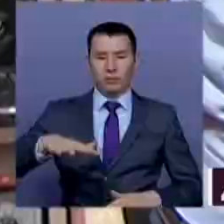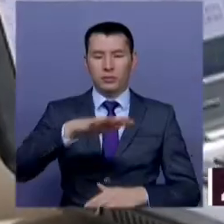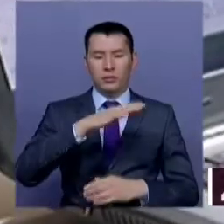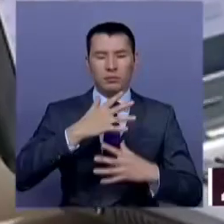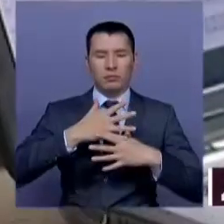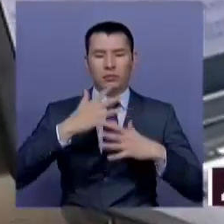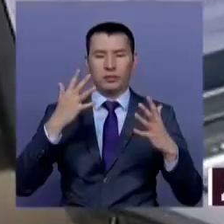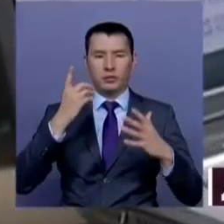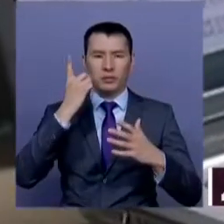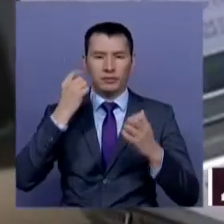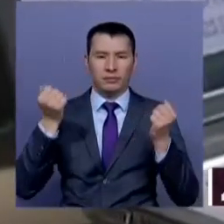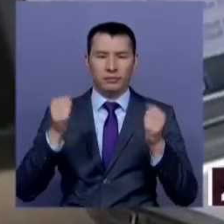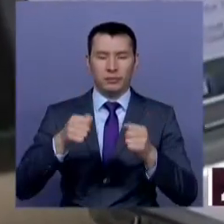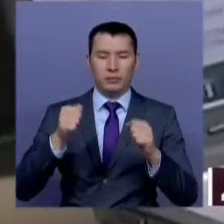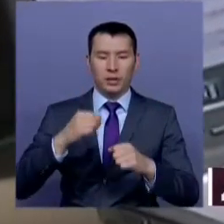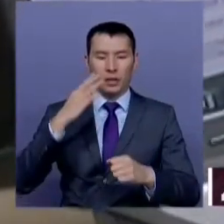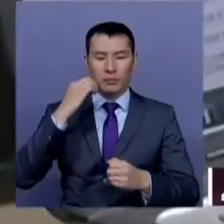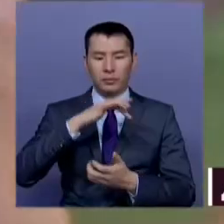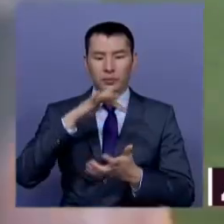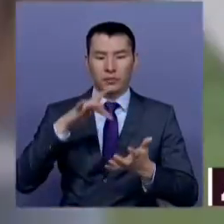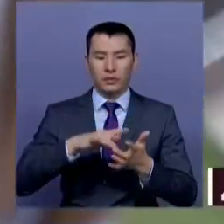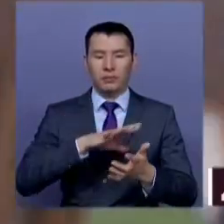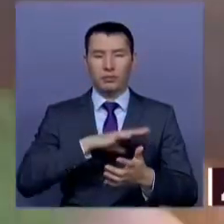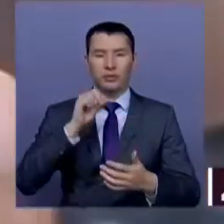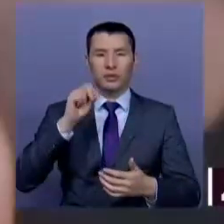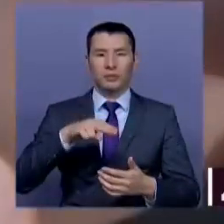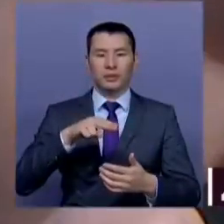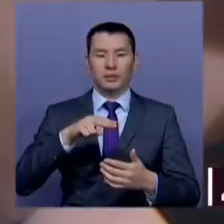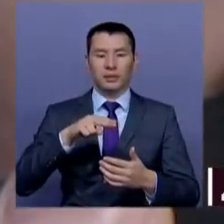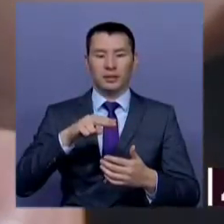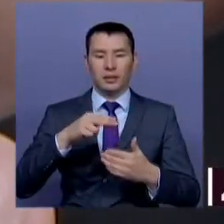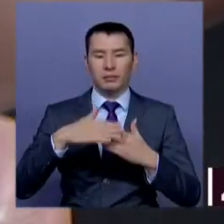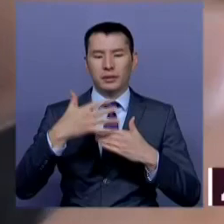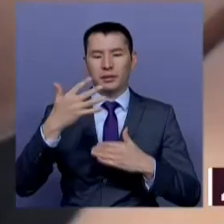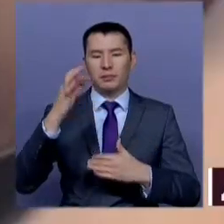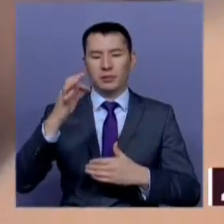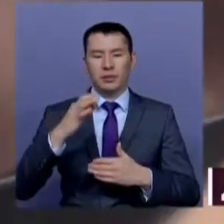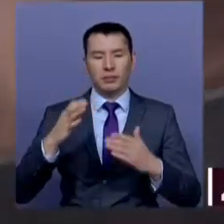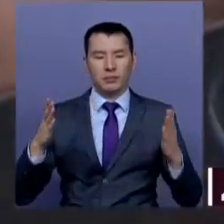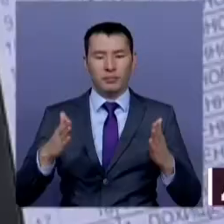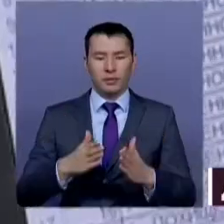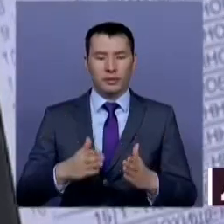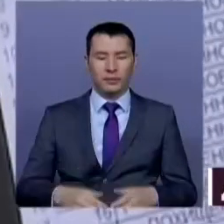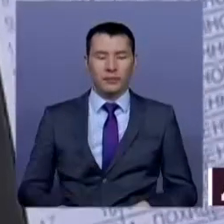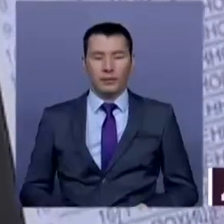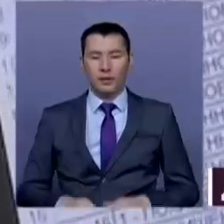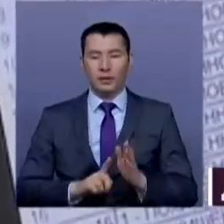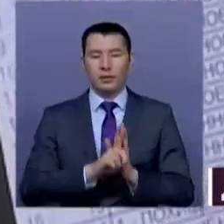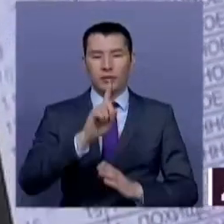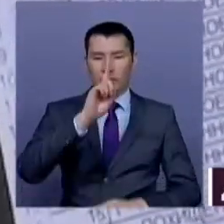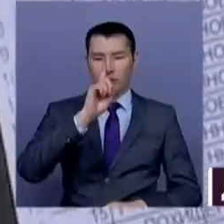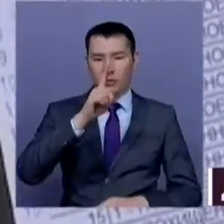имущества. Количество таких преступлений в Алматы во время действия режима ЧП снизилось на 50%, сообщили в департаменте полиции. С начала года